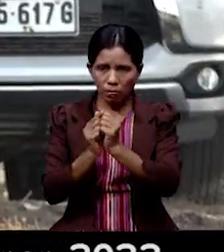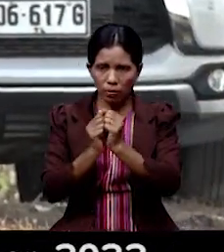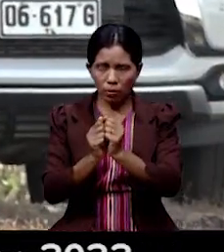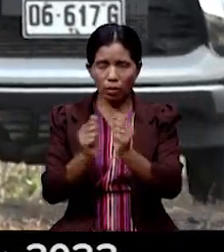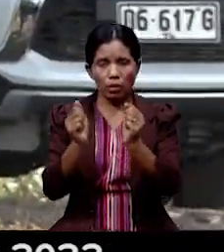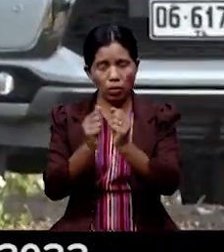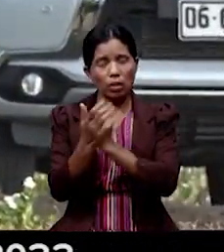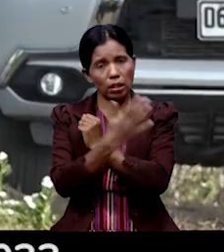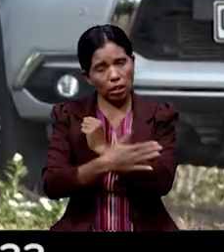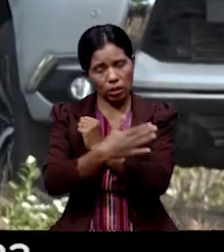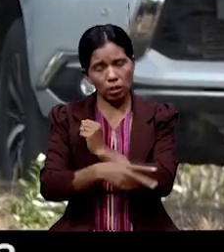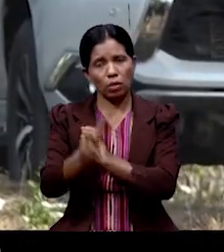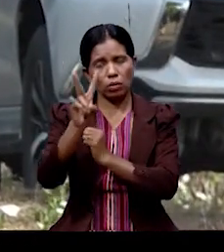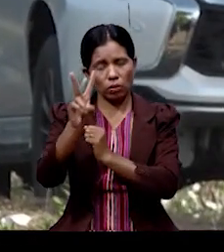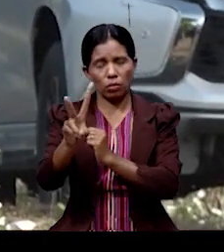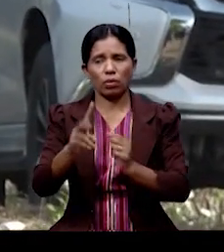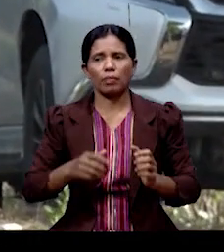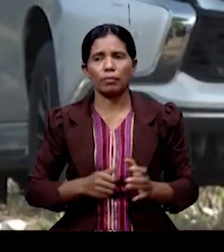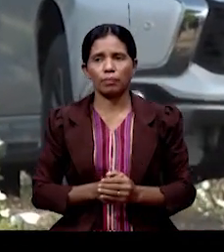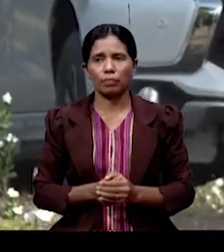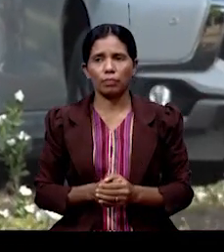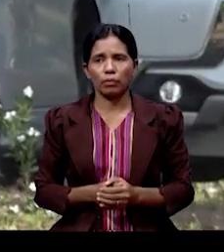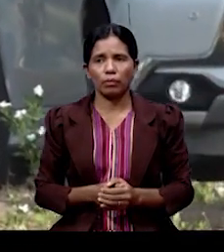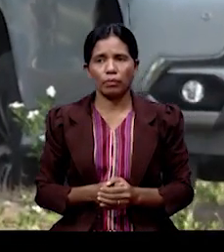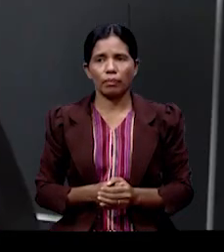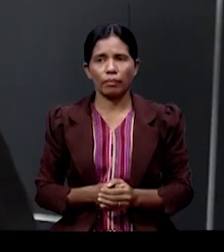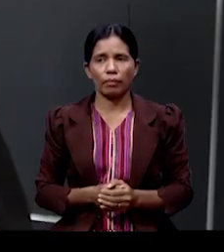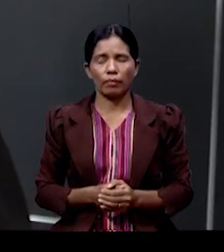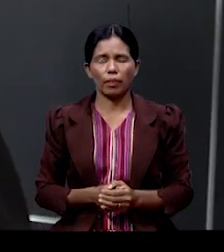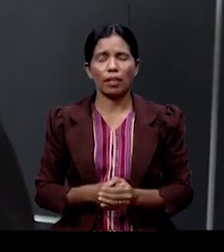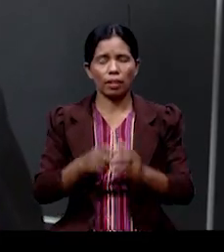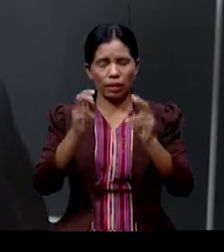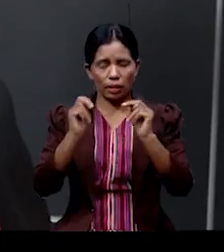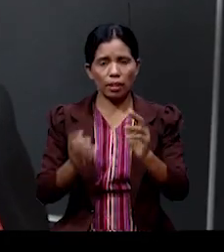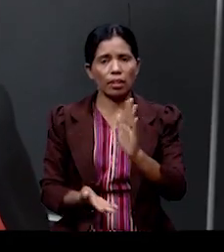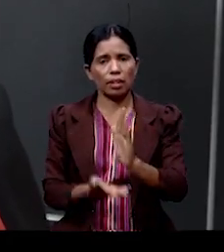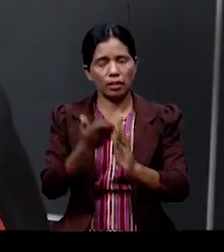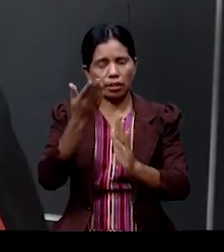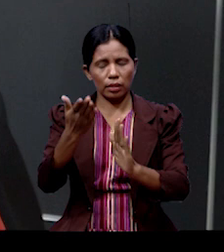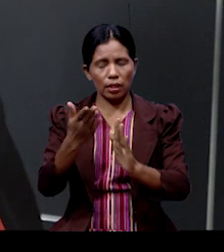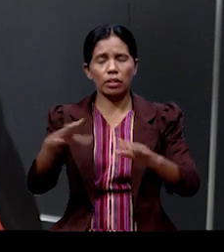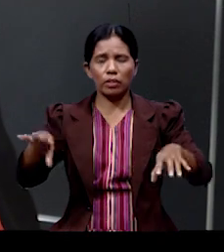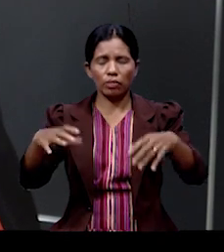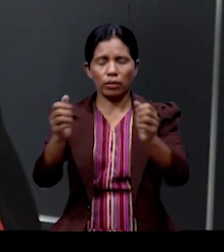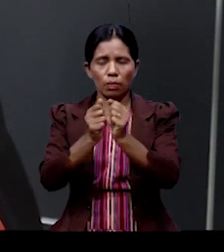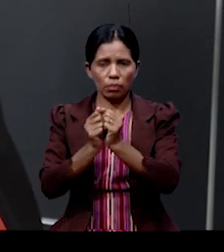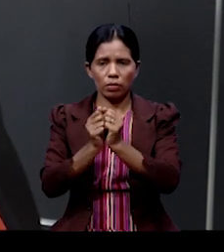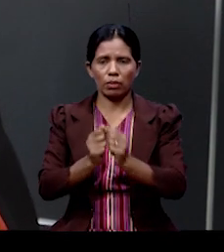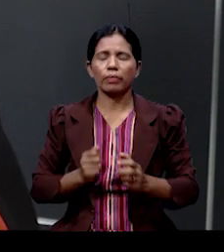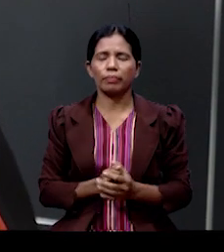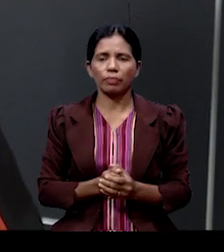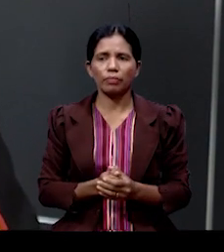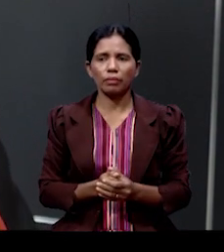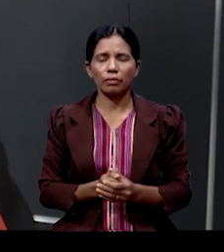negara, penjaga batas Indonesia dan Timor Leste, harus meningkatkan joint border control ya.